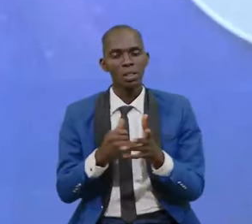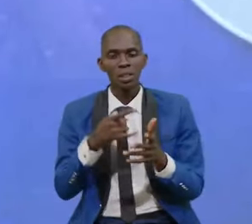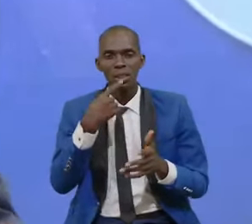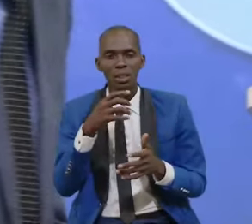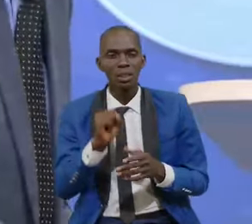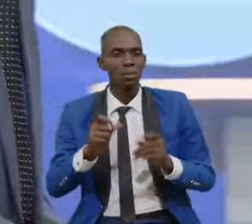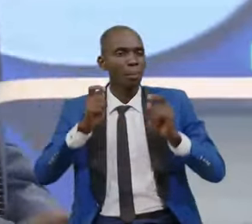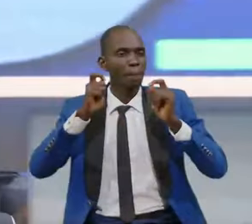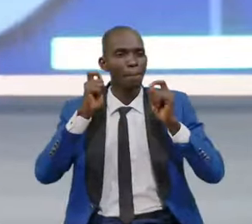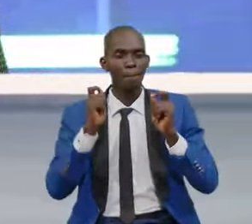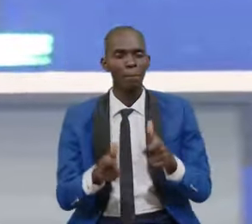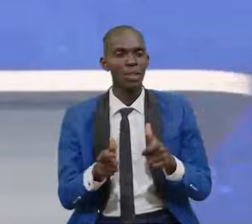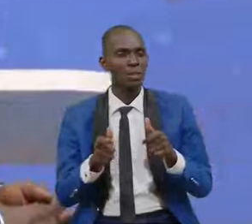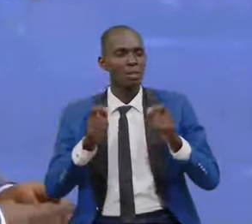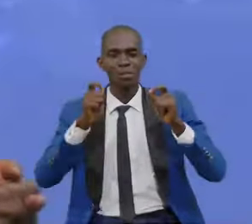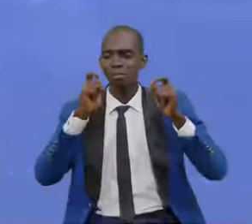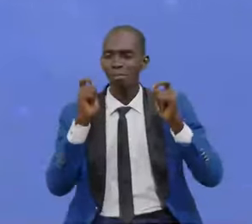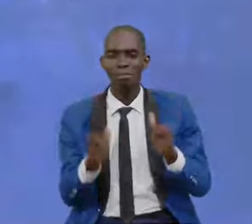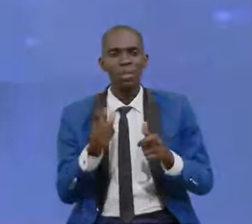Soudainement, tout à coup,